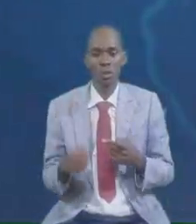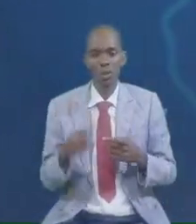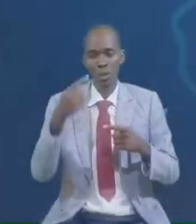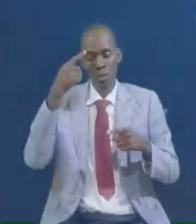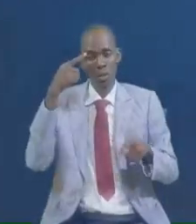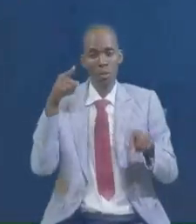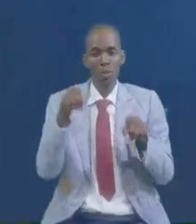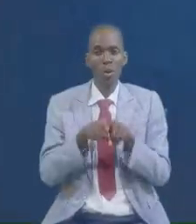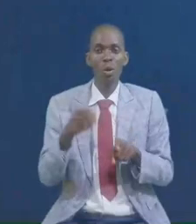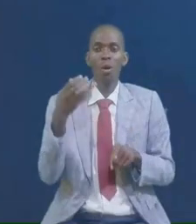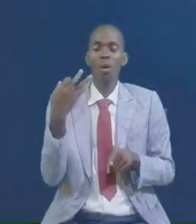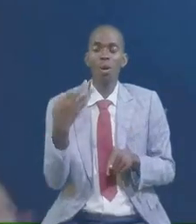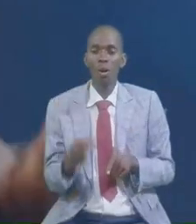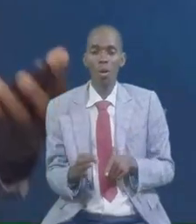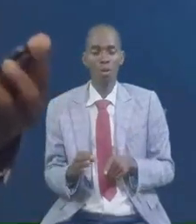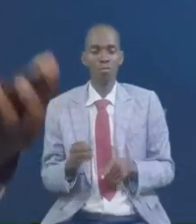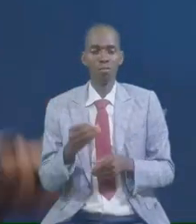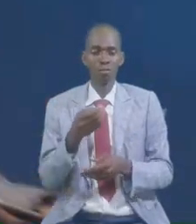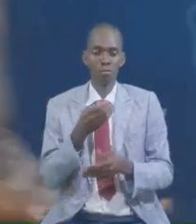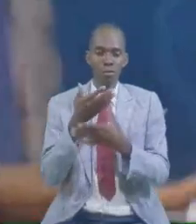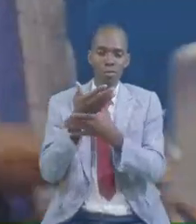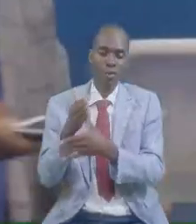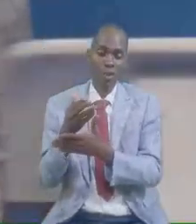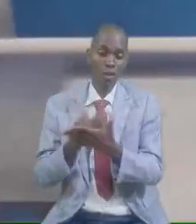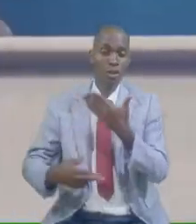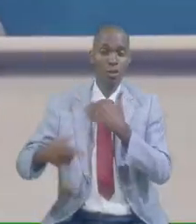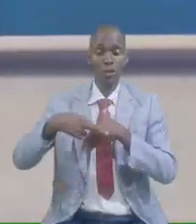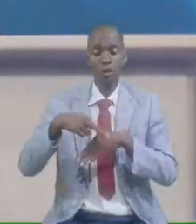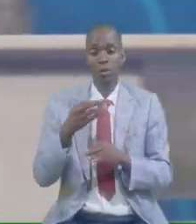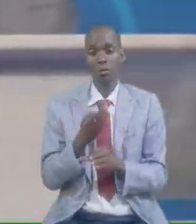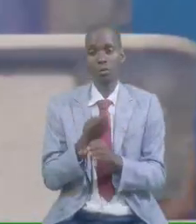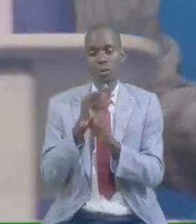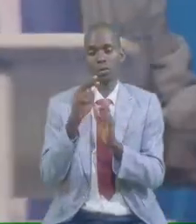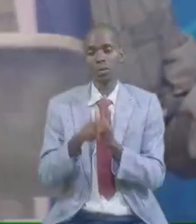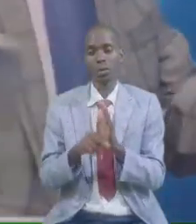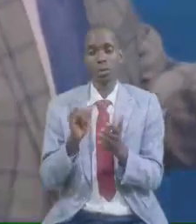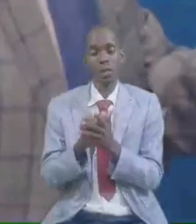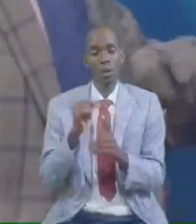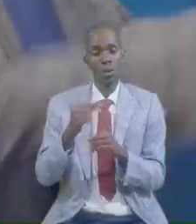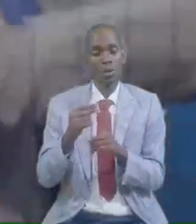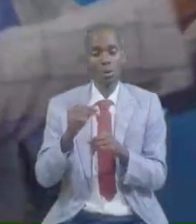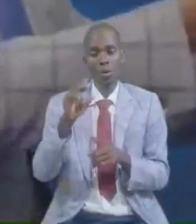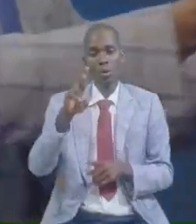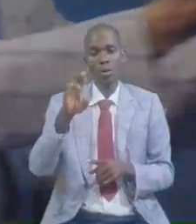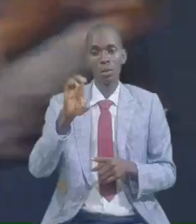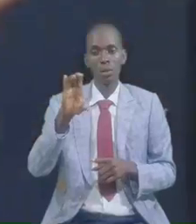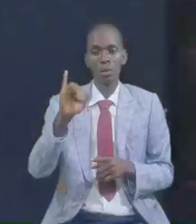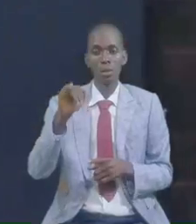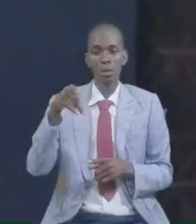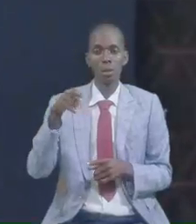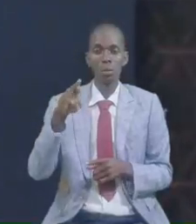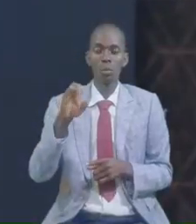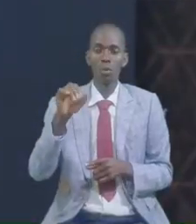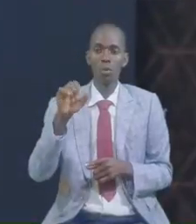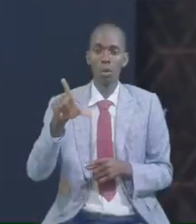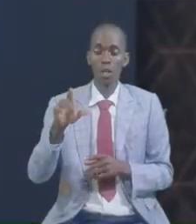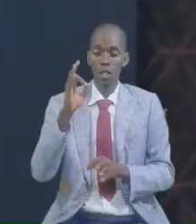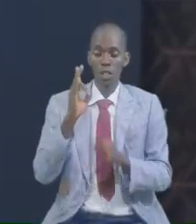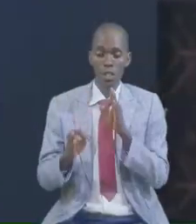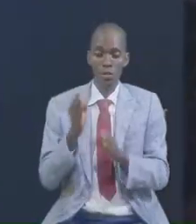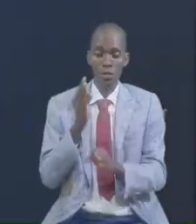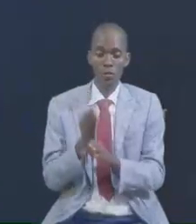de fidélité réciproque. Ce mot réciproque, la fidélité vient